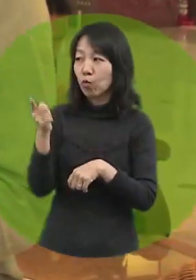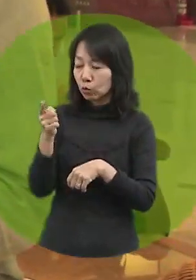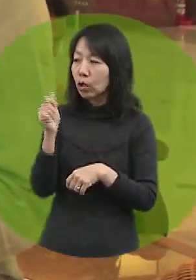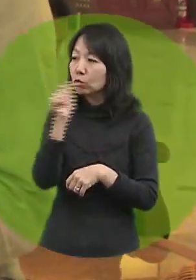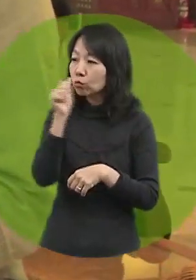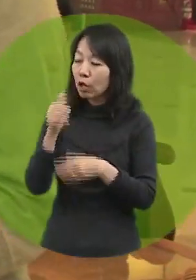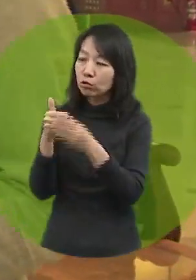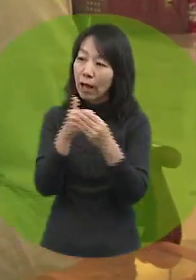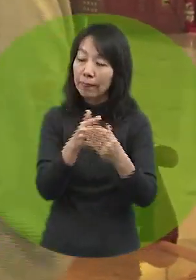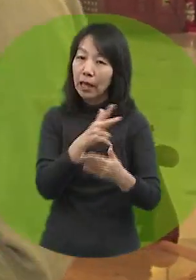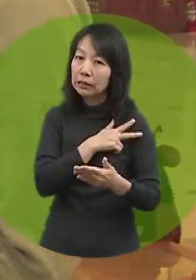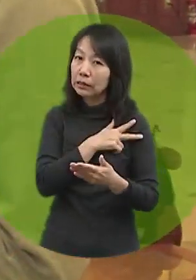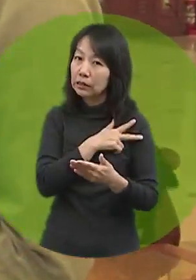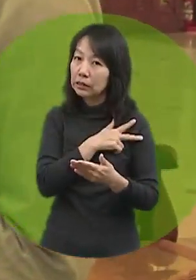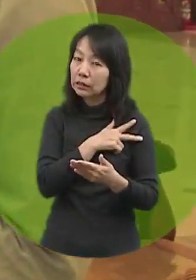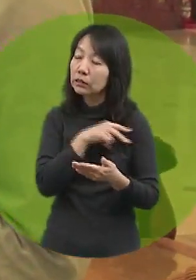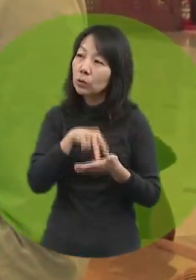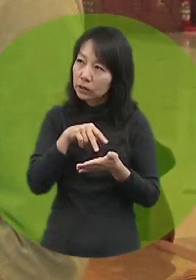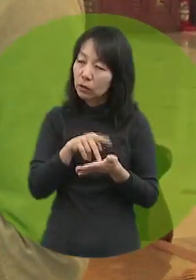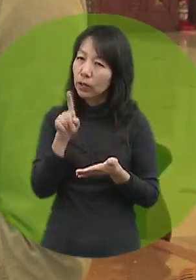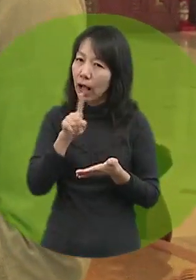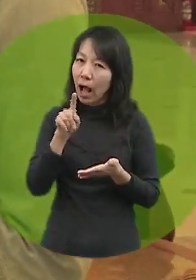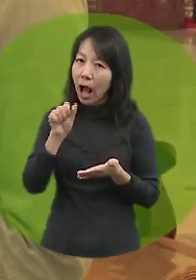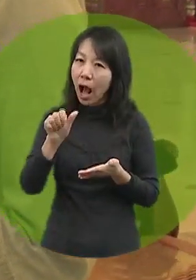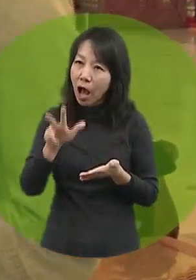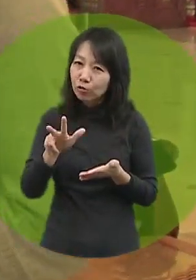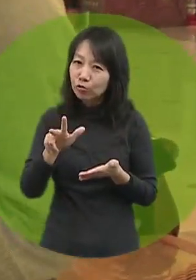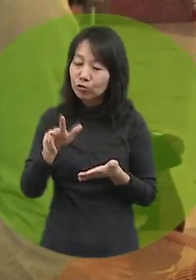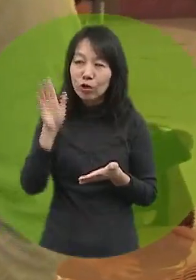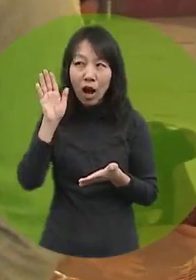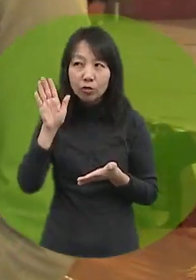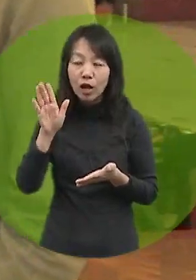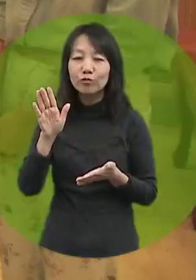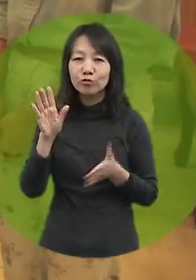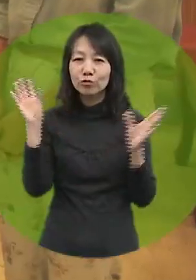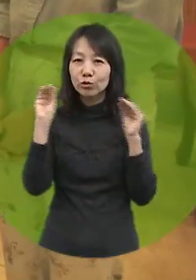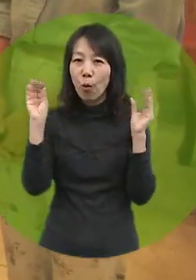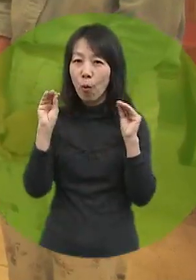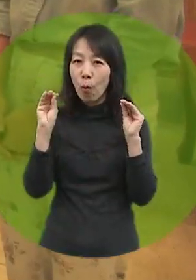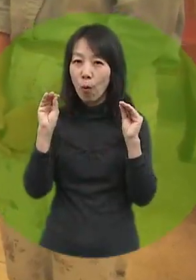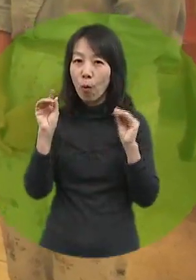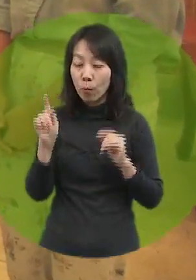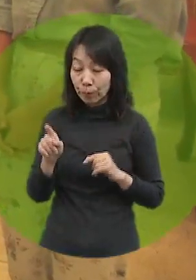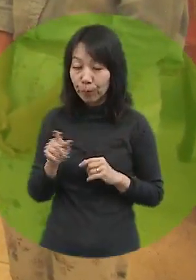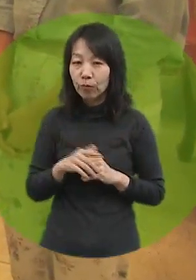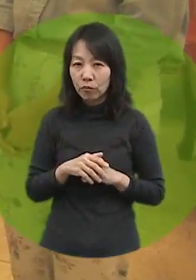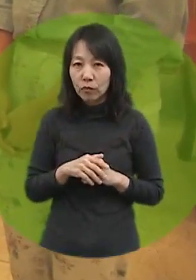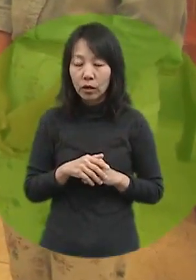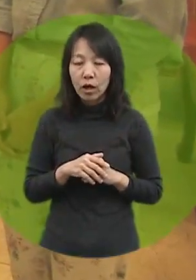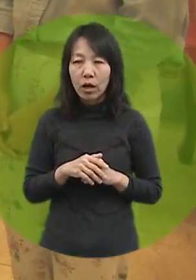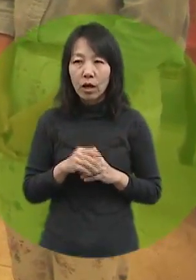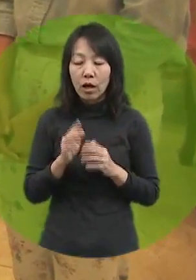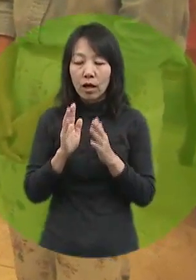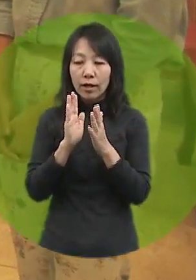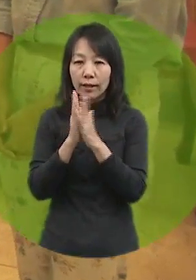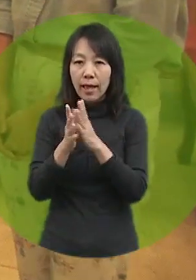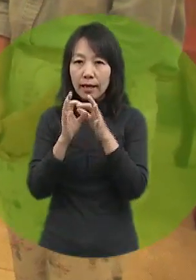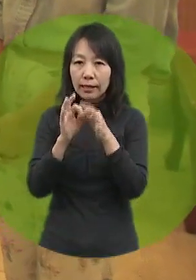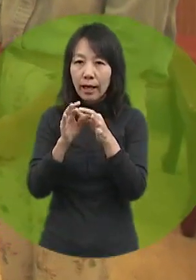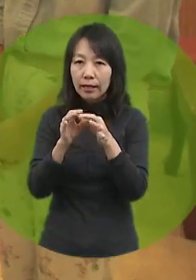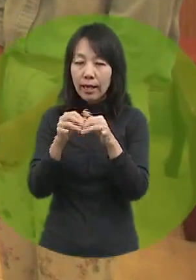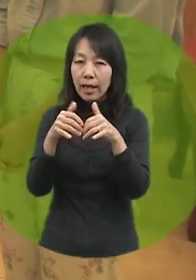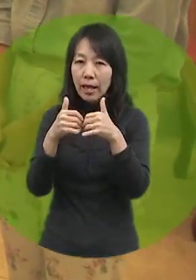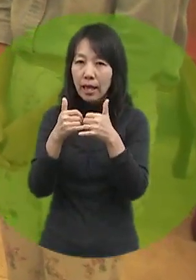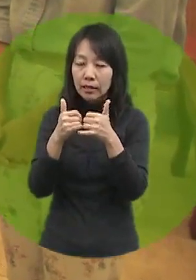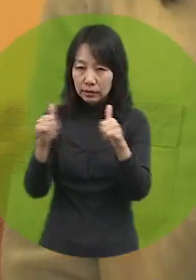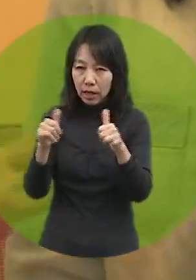訳案内士ならではのあるある、 あるある情報っていうのを教えていただけます。 そうですね、あるある情報ですね。県警のハワイ市の方とか、あと日系